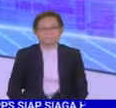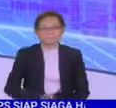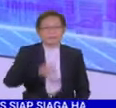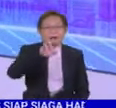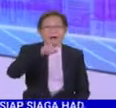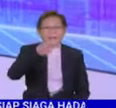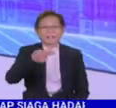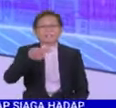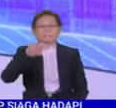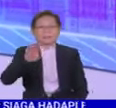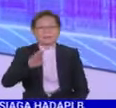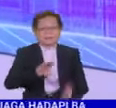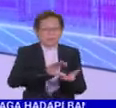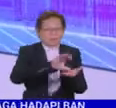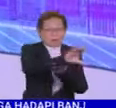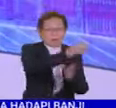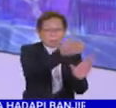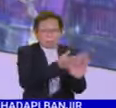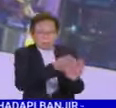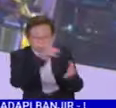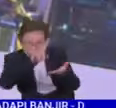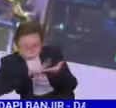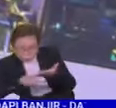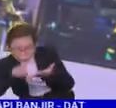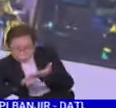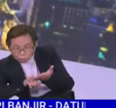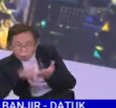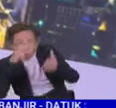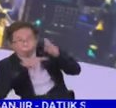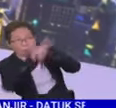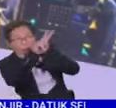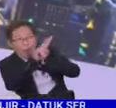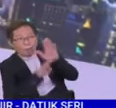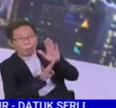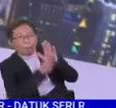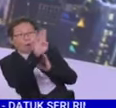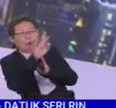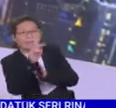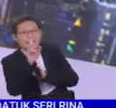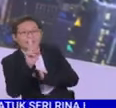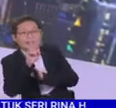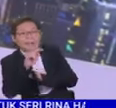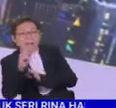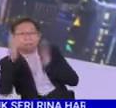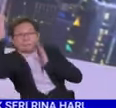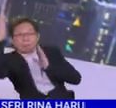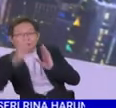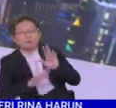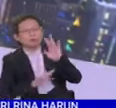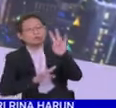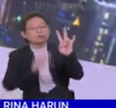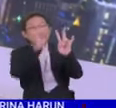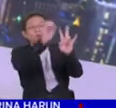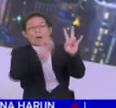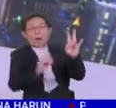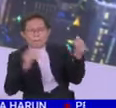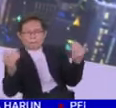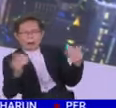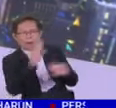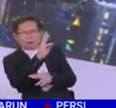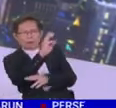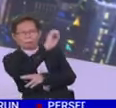RHB Investment Bank Berhad menyemak naik unjuran pertumbuhan KDNK Malaysia tahun ini kepada 7%